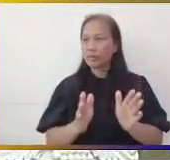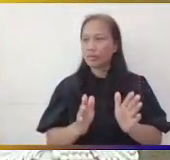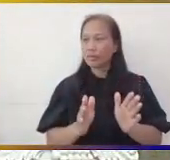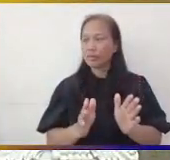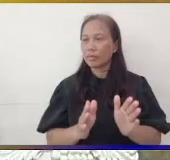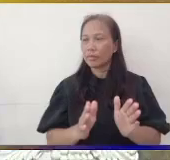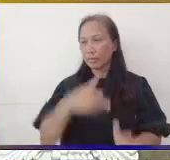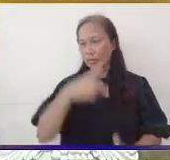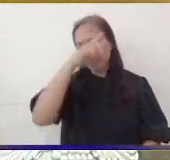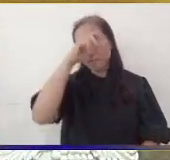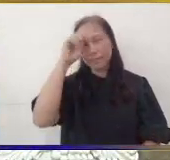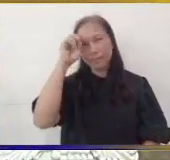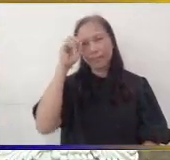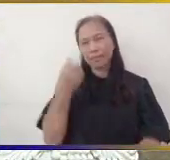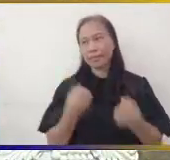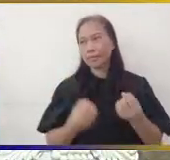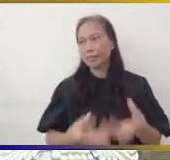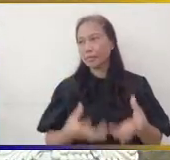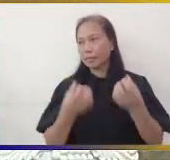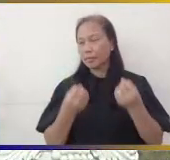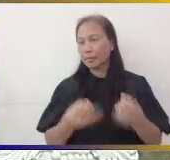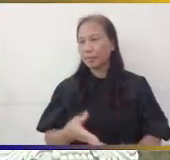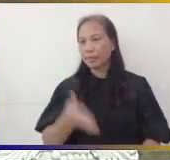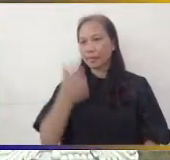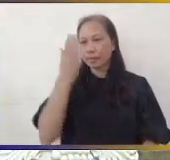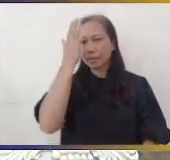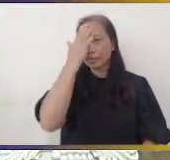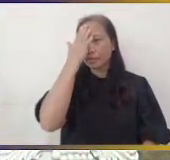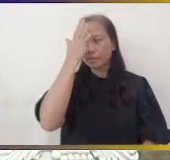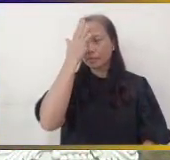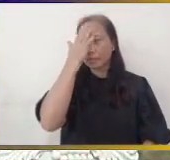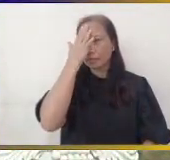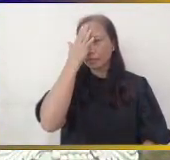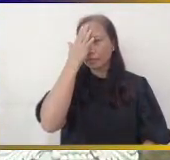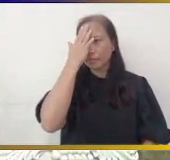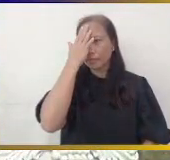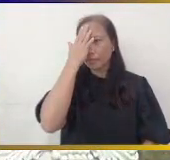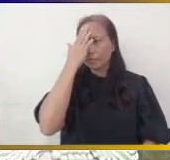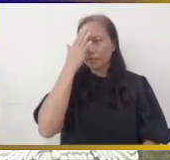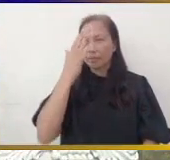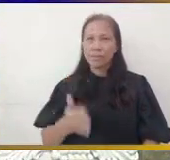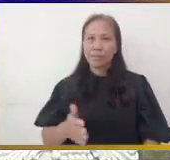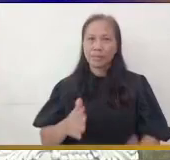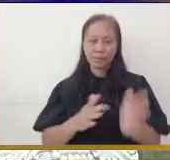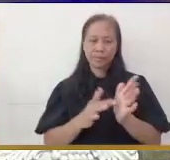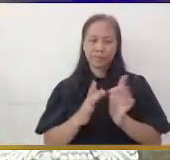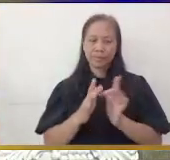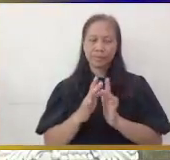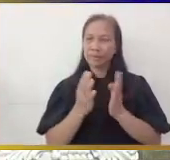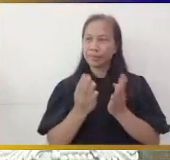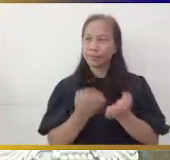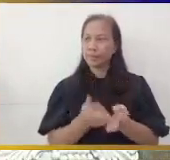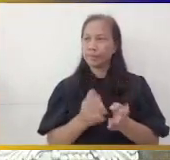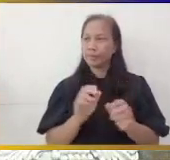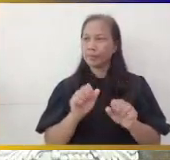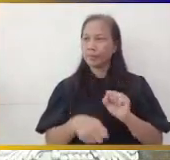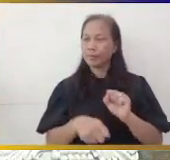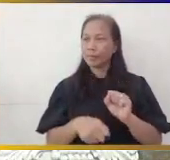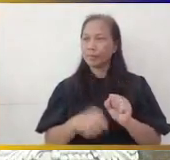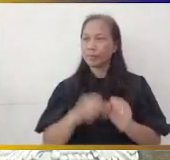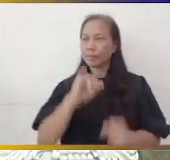is because maraming makakaalam ng katotohanan na sinasabi ng Bibliya you see kaya ang ginawa po ni John